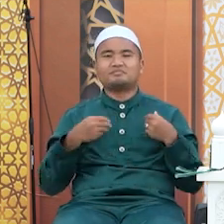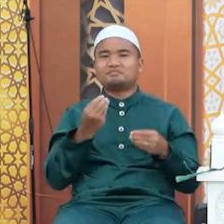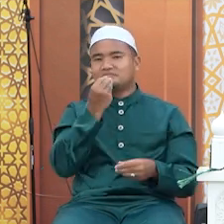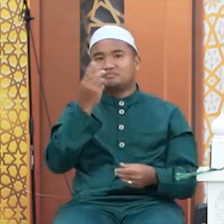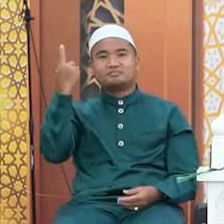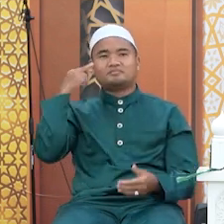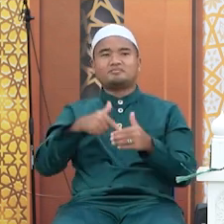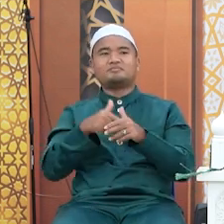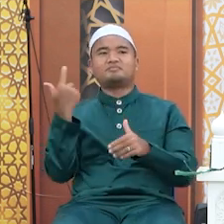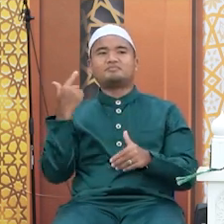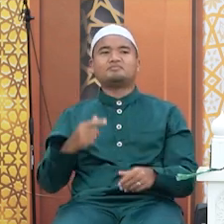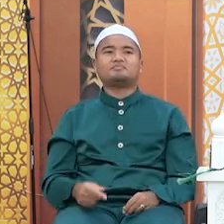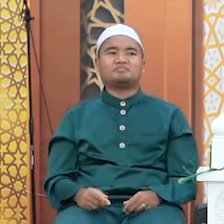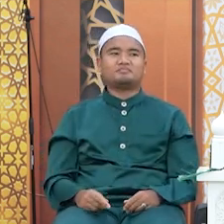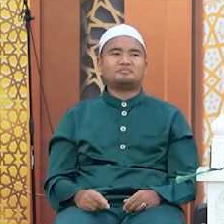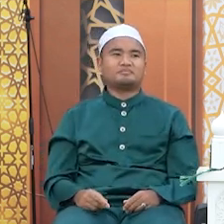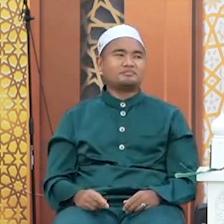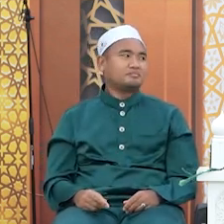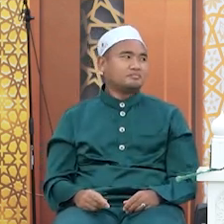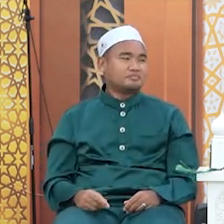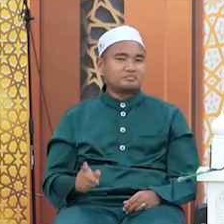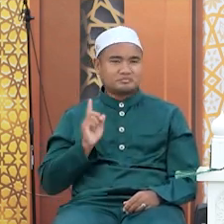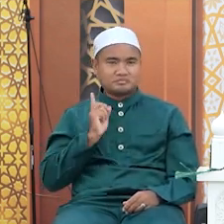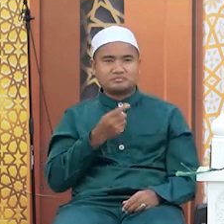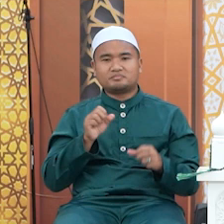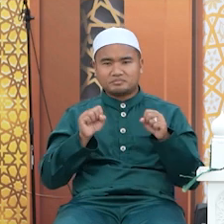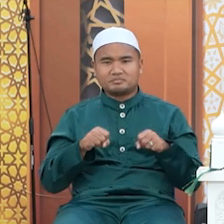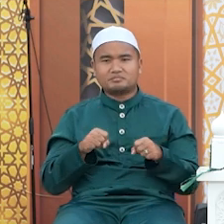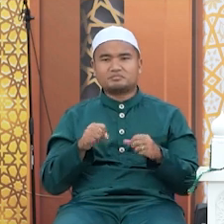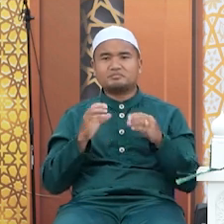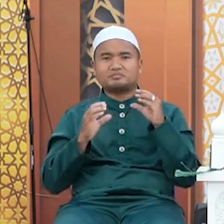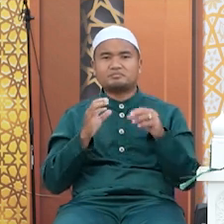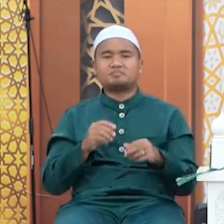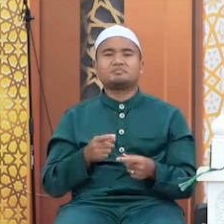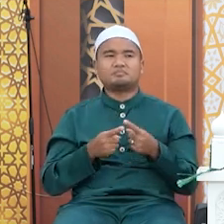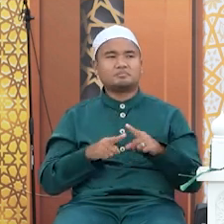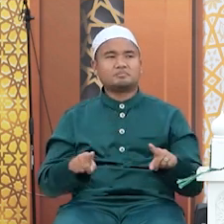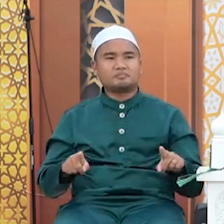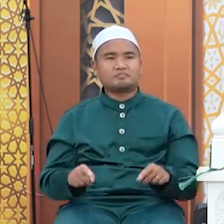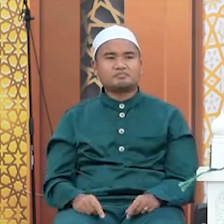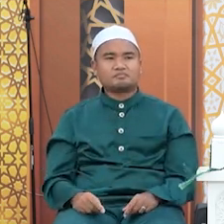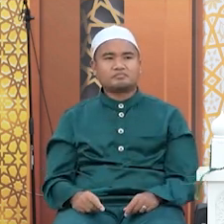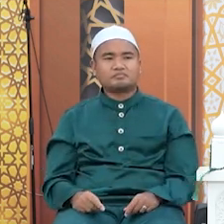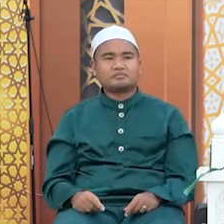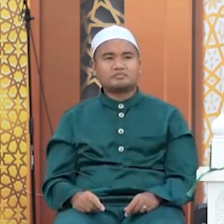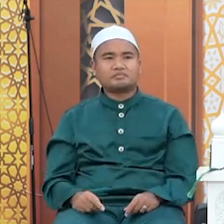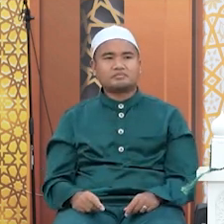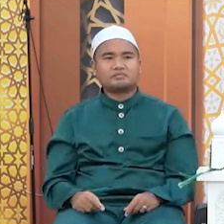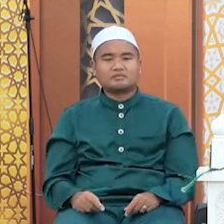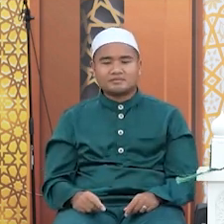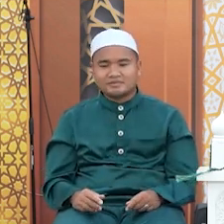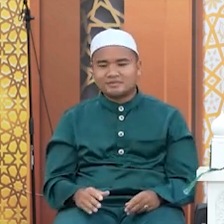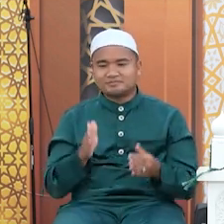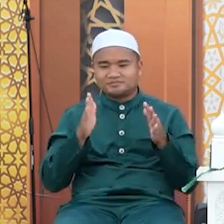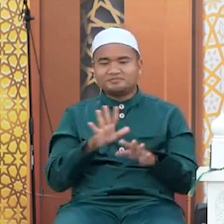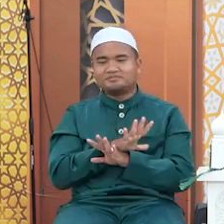kata kita boleh ceramah, tapi cuma kalau kita ceramah sangat, orang lain dia tak cakap tapi dia maki kita segunung.